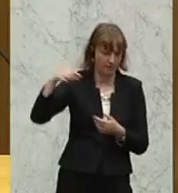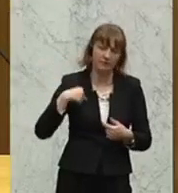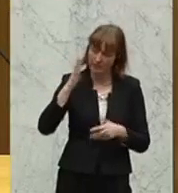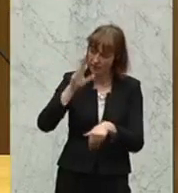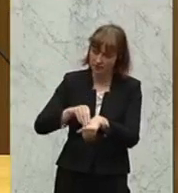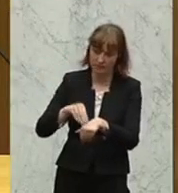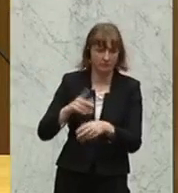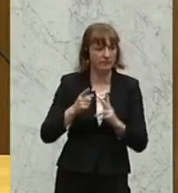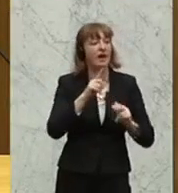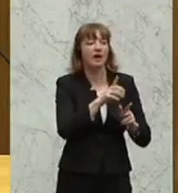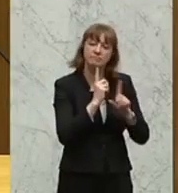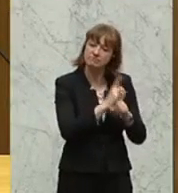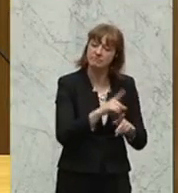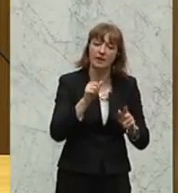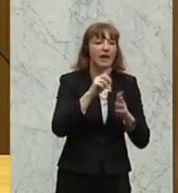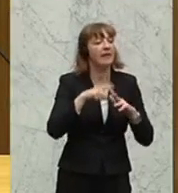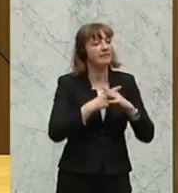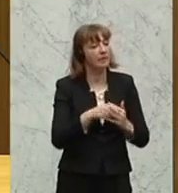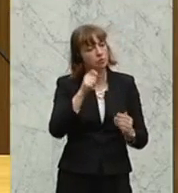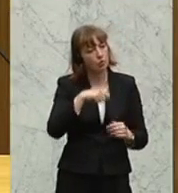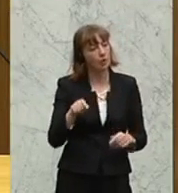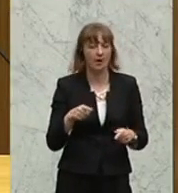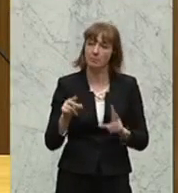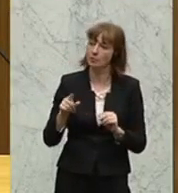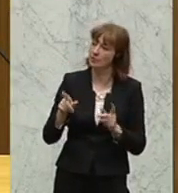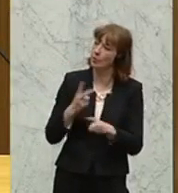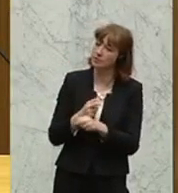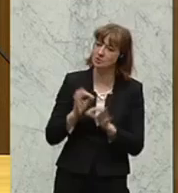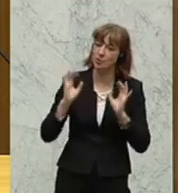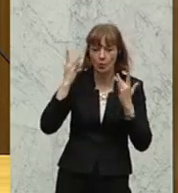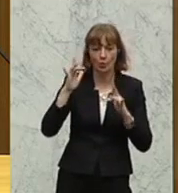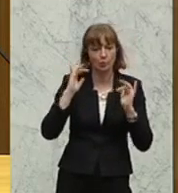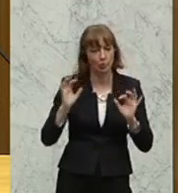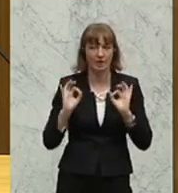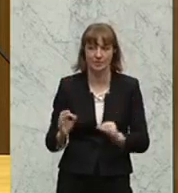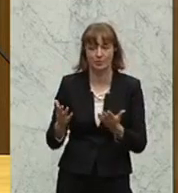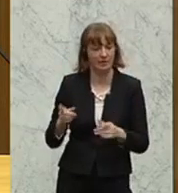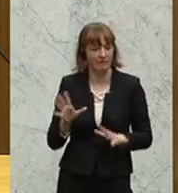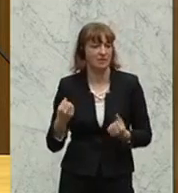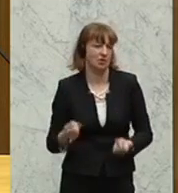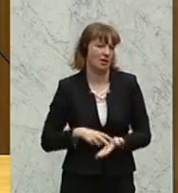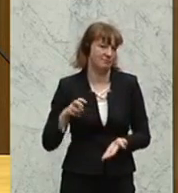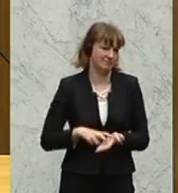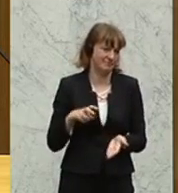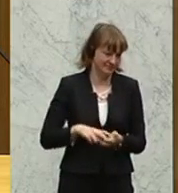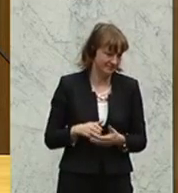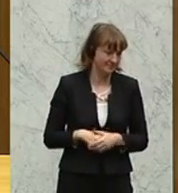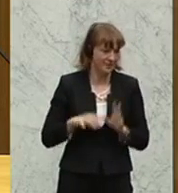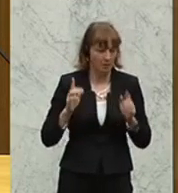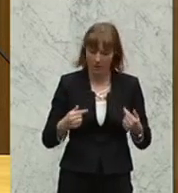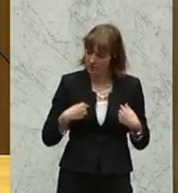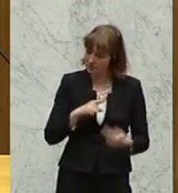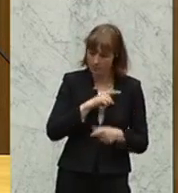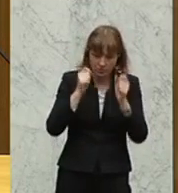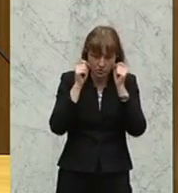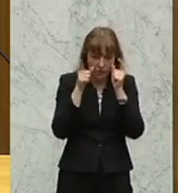singen. Das ist gut und das soll auch so sein. Mein Wirt ist der Burenwirt in Hötting, Alfred,